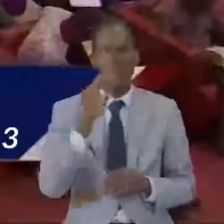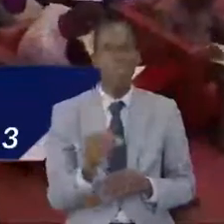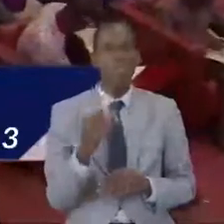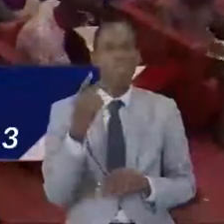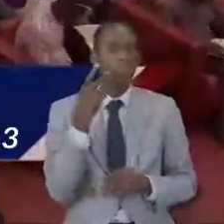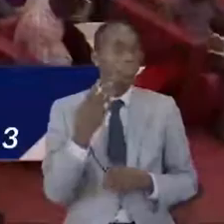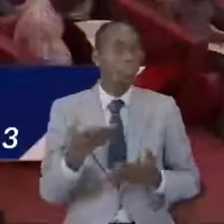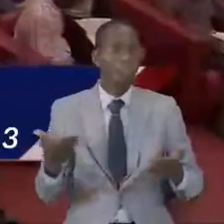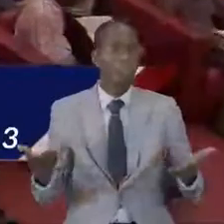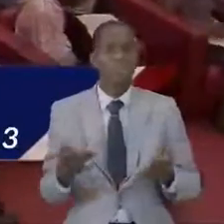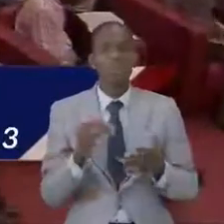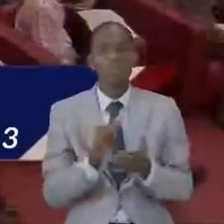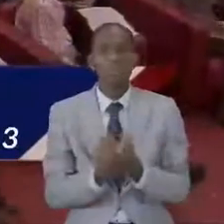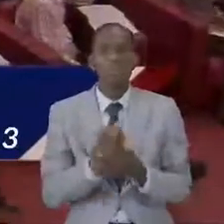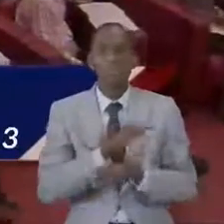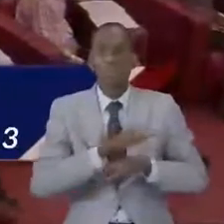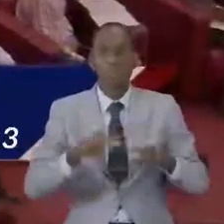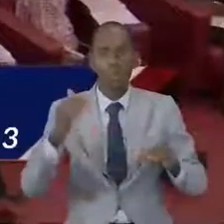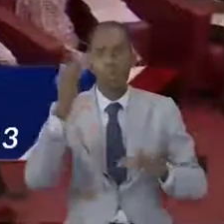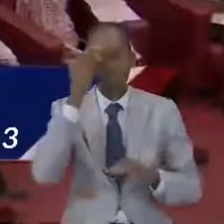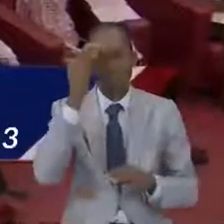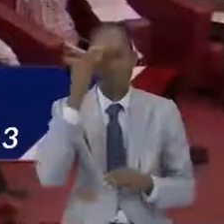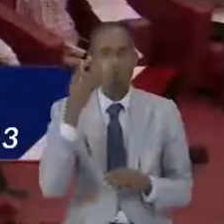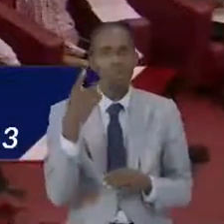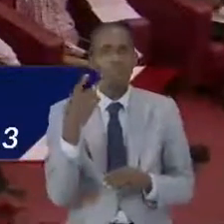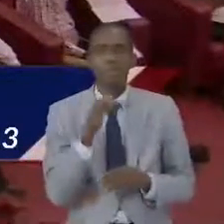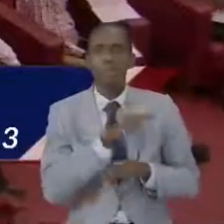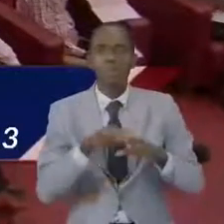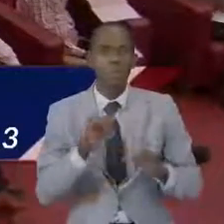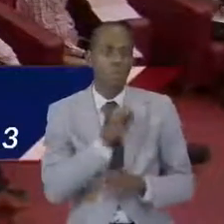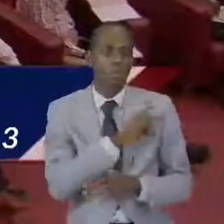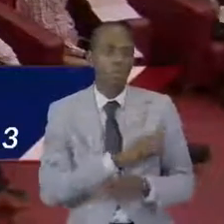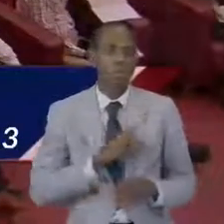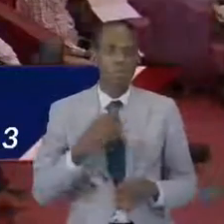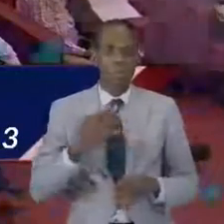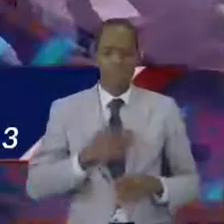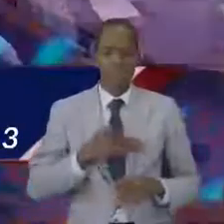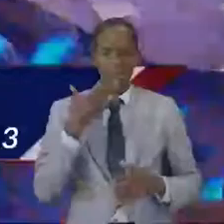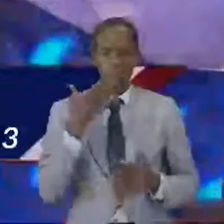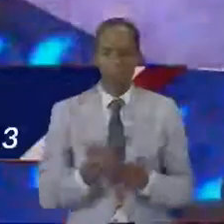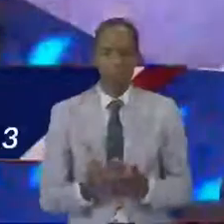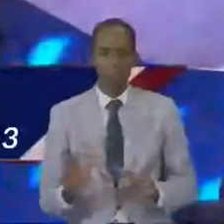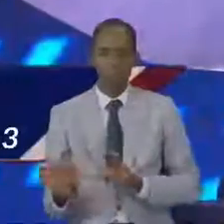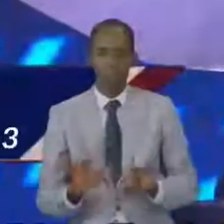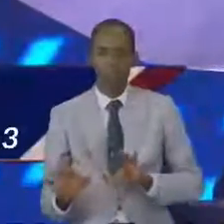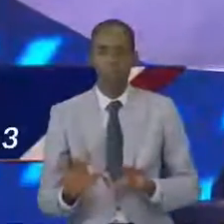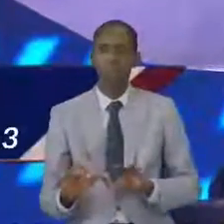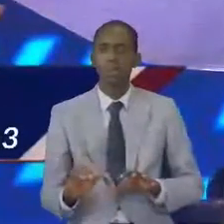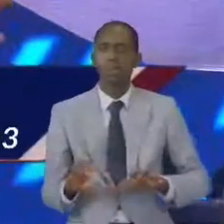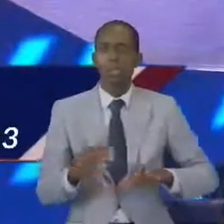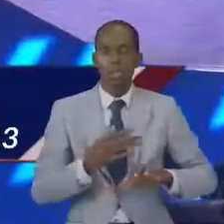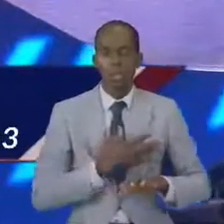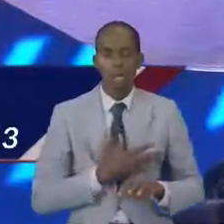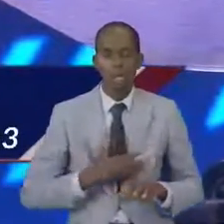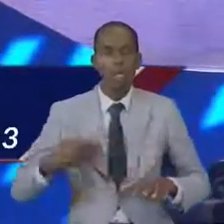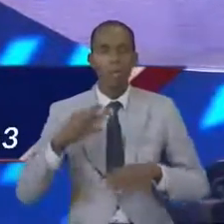un censé y aura une reconnaissance mon bien et tout ce que je fais